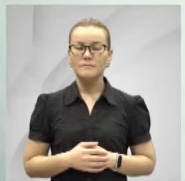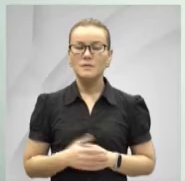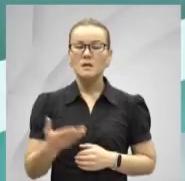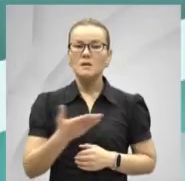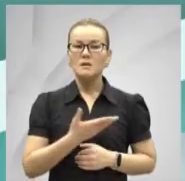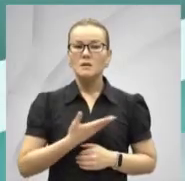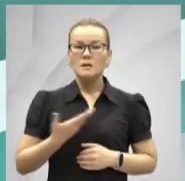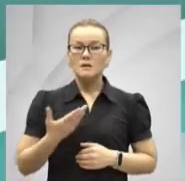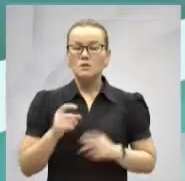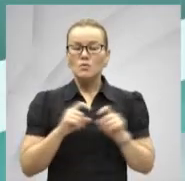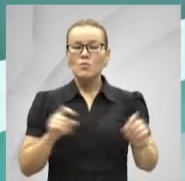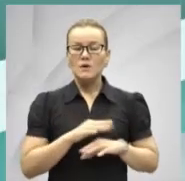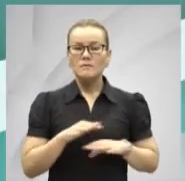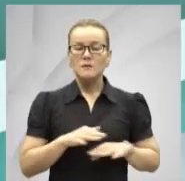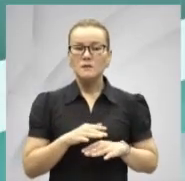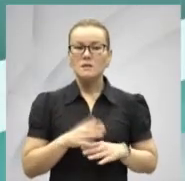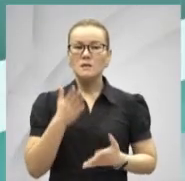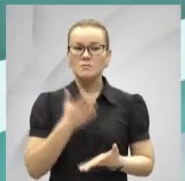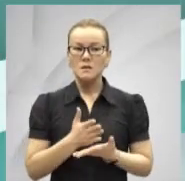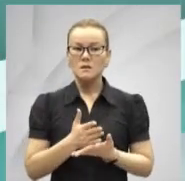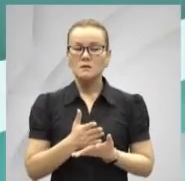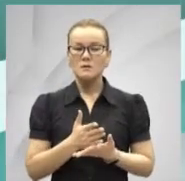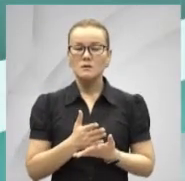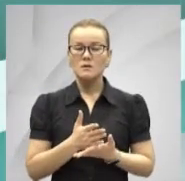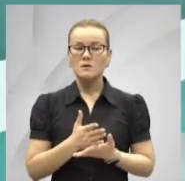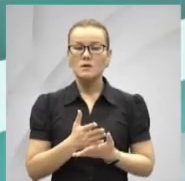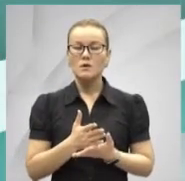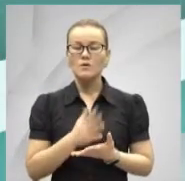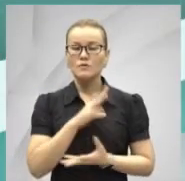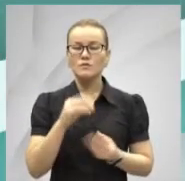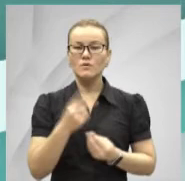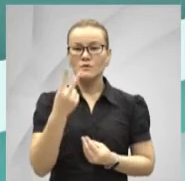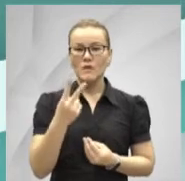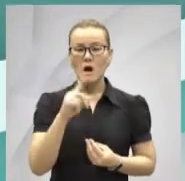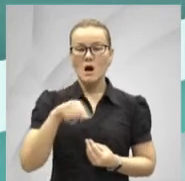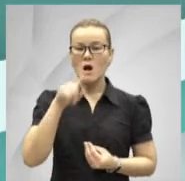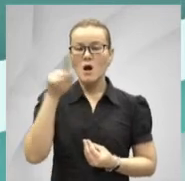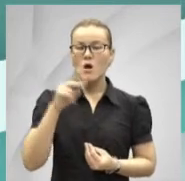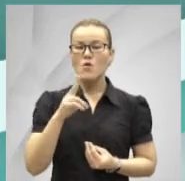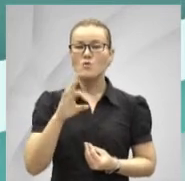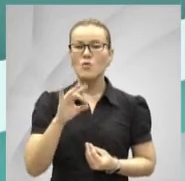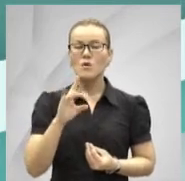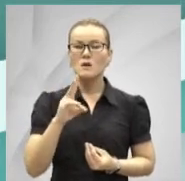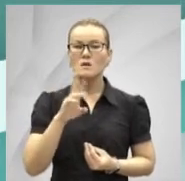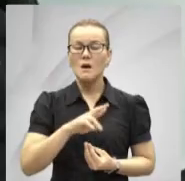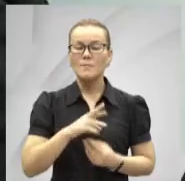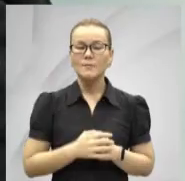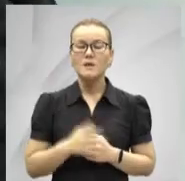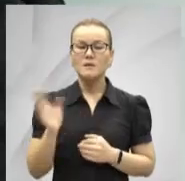Наше уравнение имеет всего лишь два корня. Давайте запишем ответ.